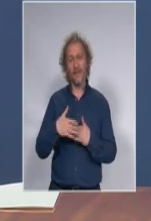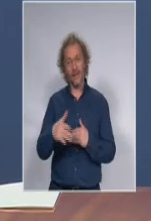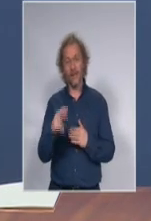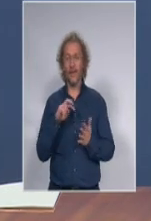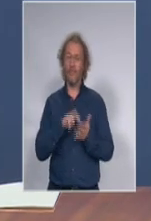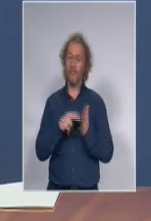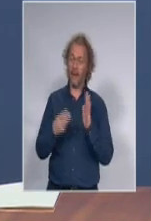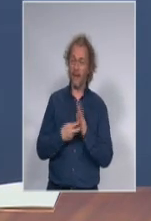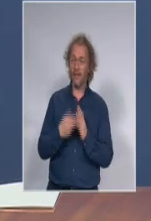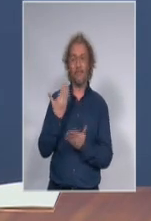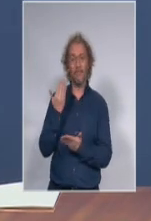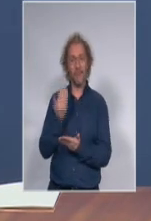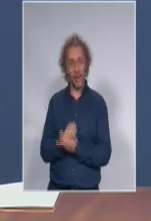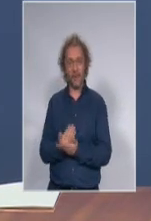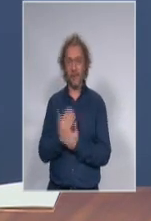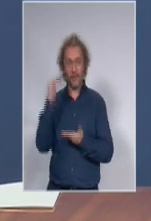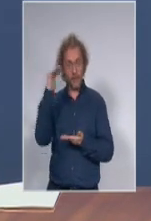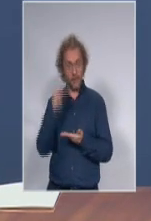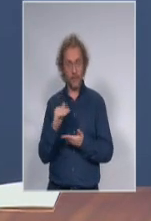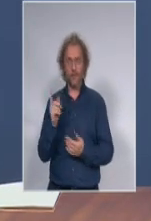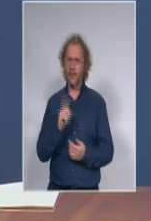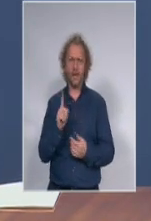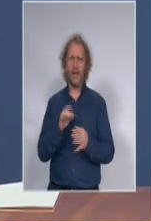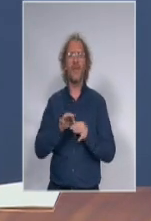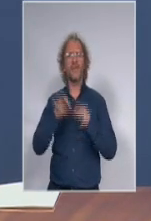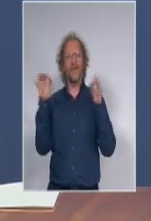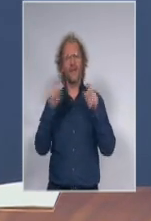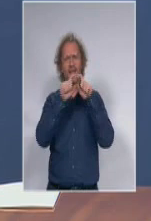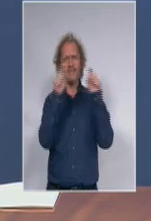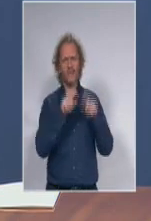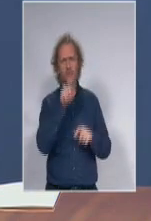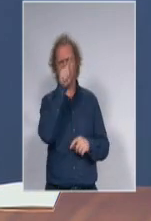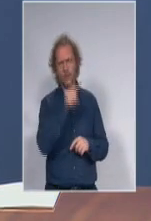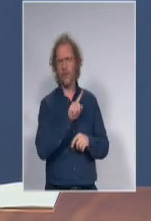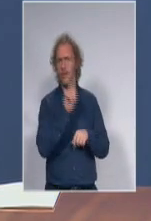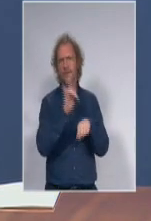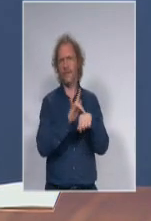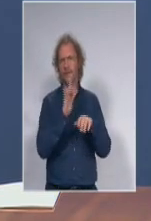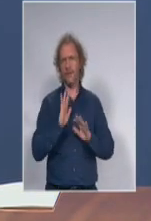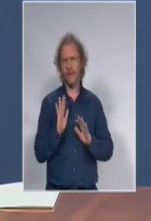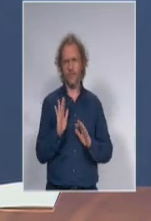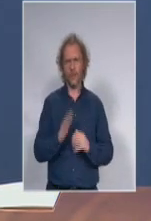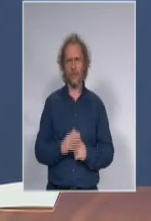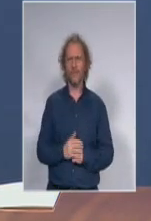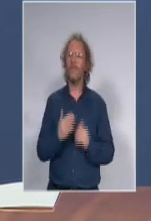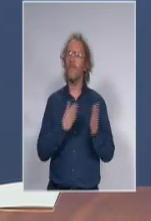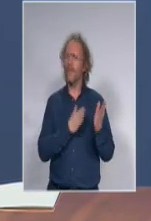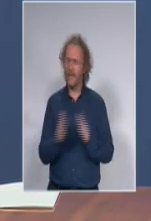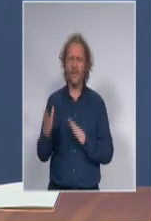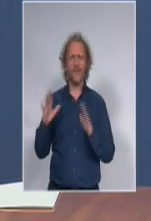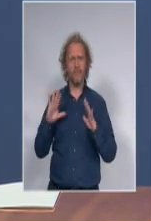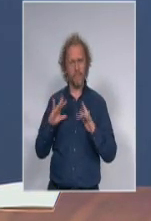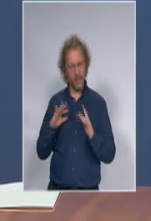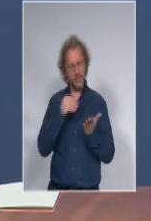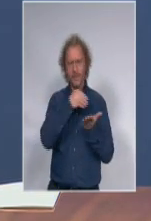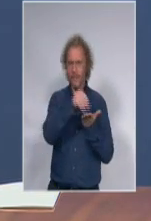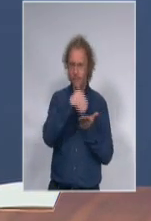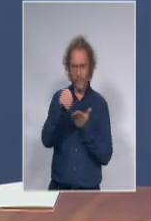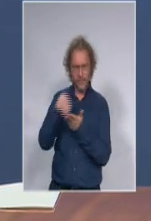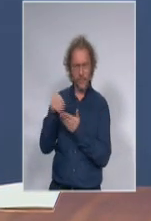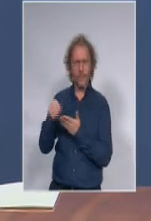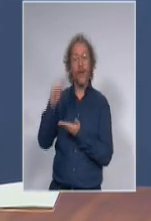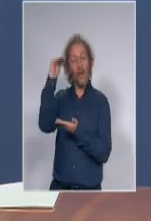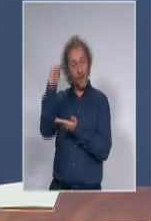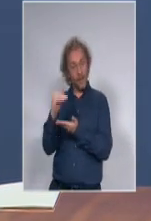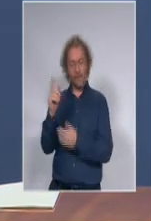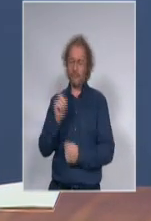neće dobiti otkaz. I uspećemo da izdržimo to sve, kao što ćemo isplaćivati penzije redovno i nećemo ih smanjivati, i još